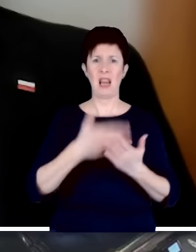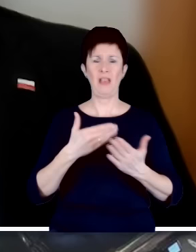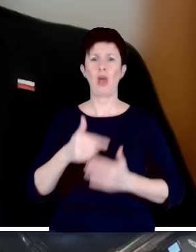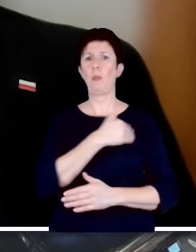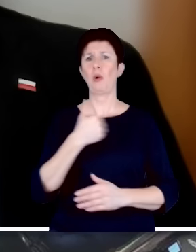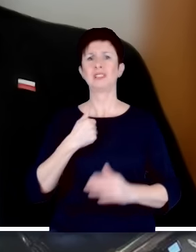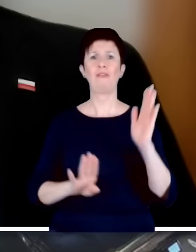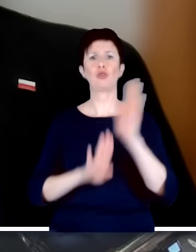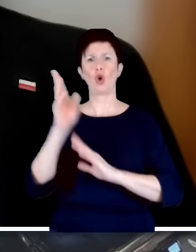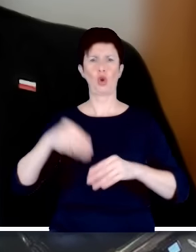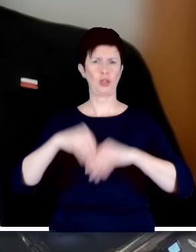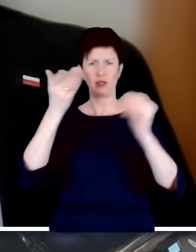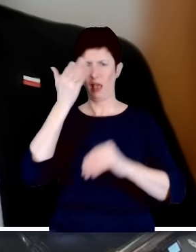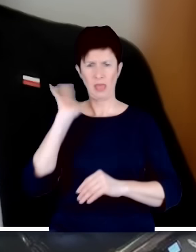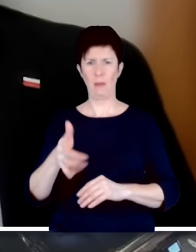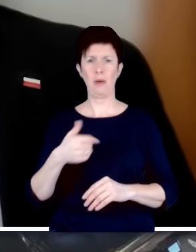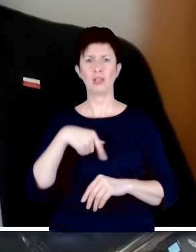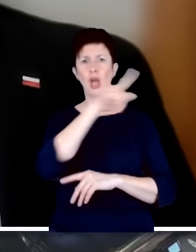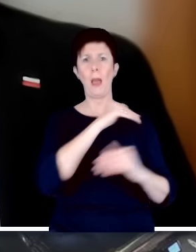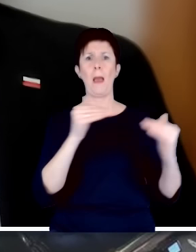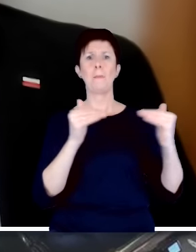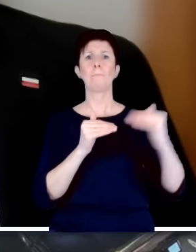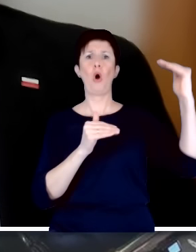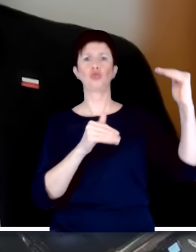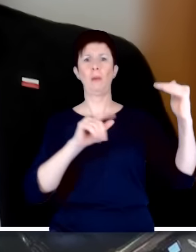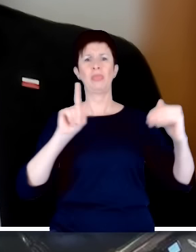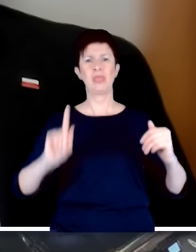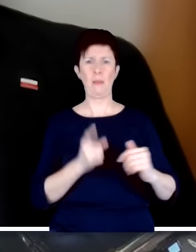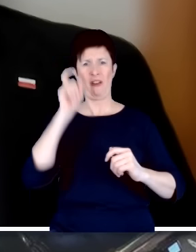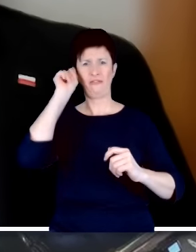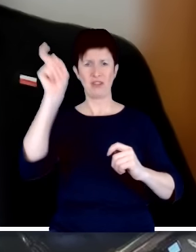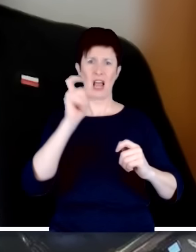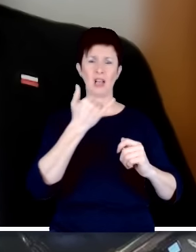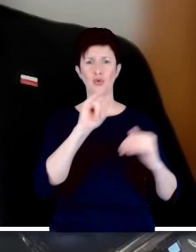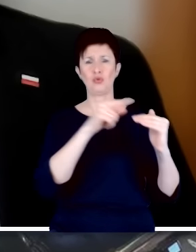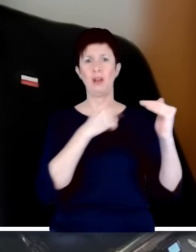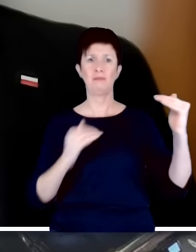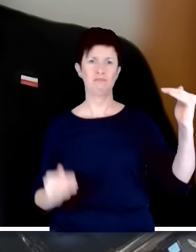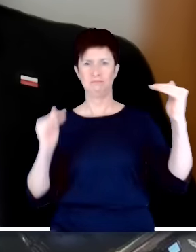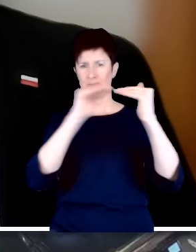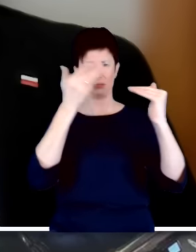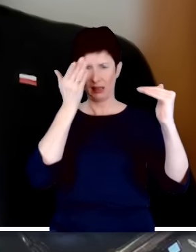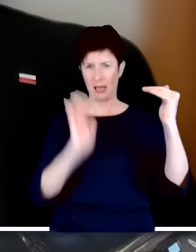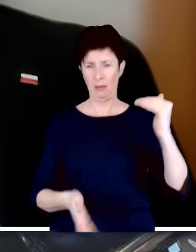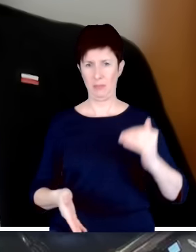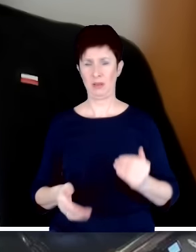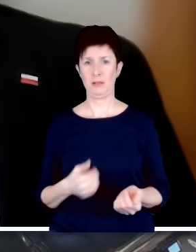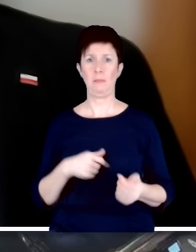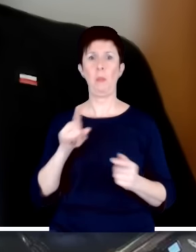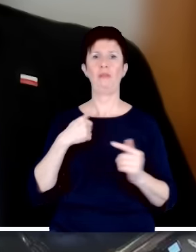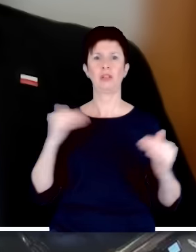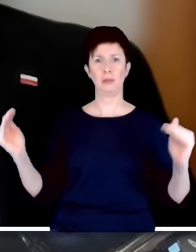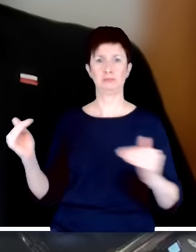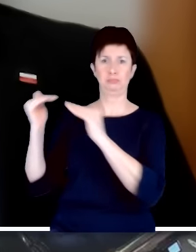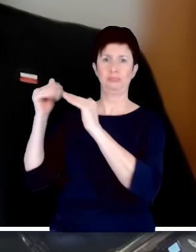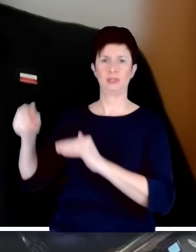rozwiniętym, nigdy nie dogoni tego poziomu Niemiec, Francji, a może raczej bardziej powinniśmy patrzeć na Koreę Południową, Singapur